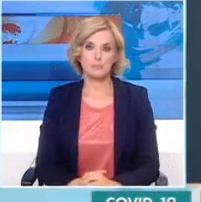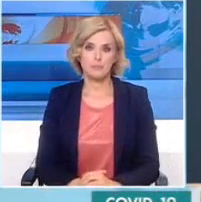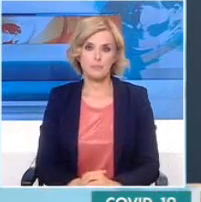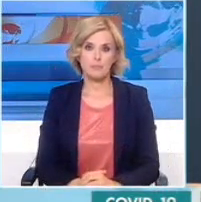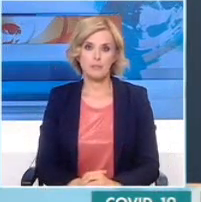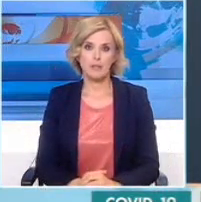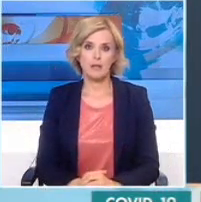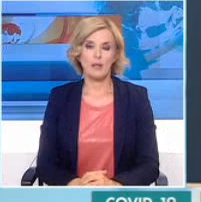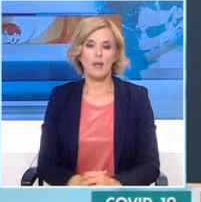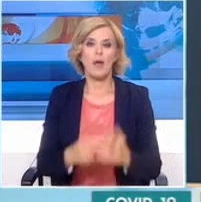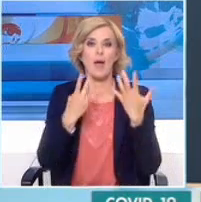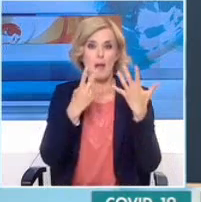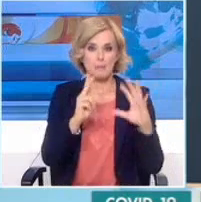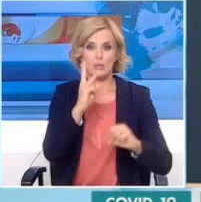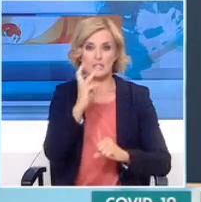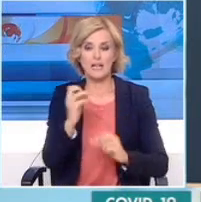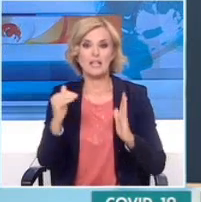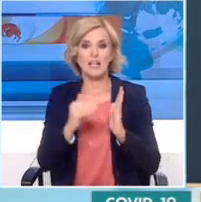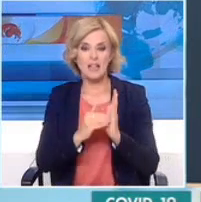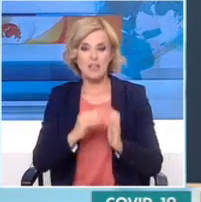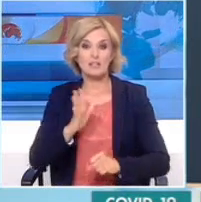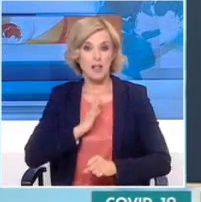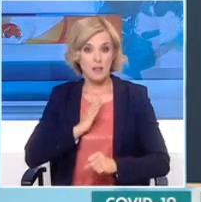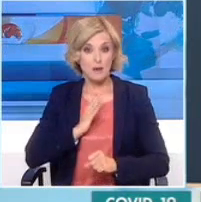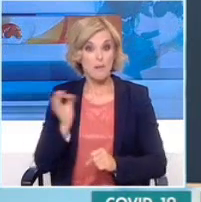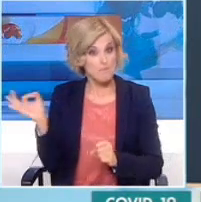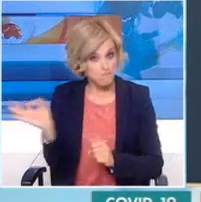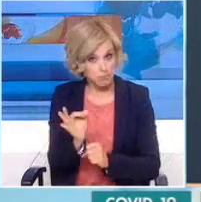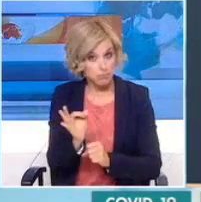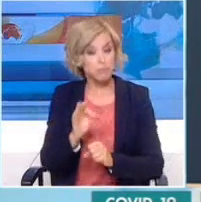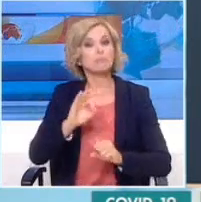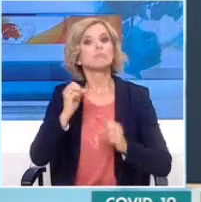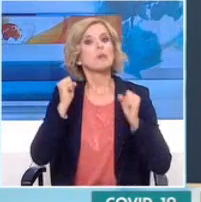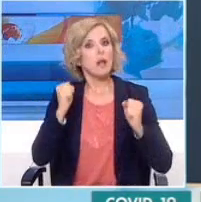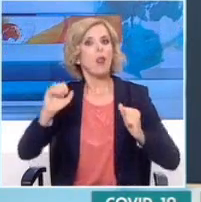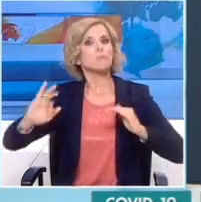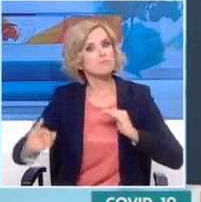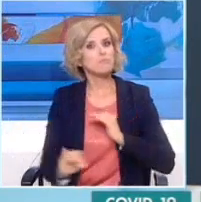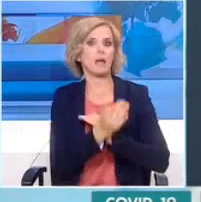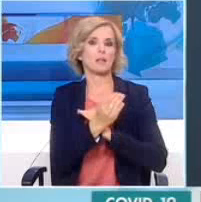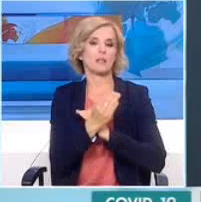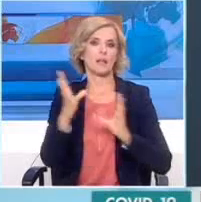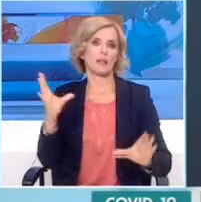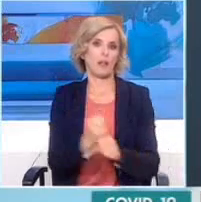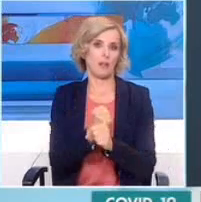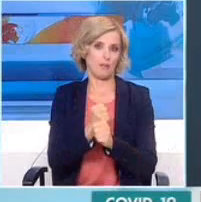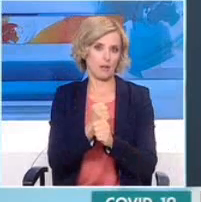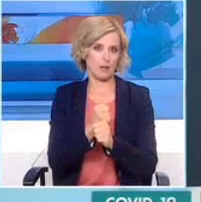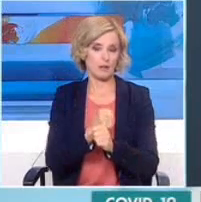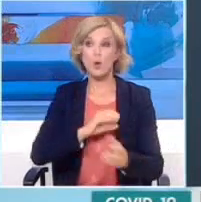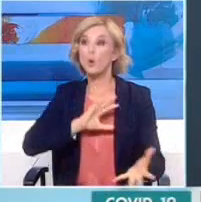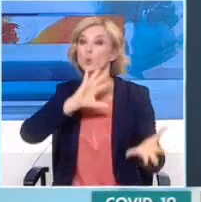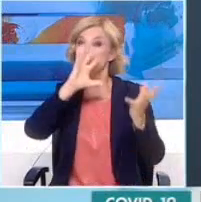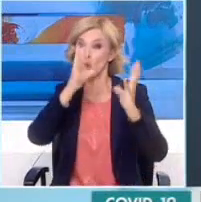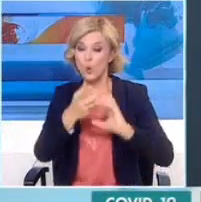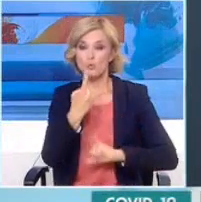με περισσότερους από 730.000 συνανθρώπους μας που ενώ μολύνθηκαν από τον ιό ανέρωσαν και έγιναν καλά. Έχουν καταγραφεί παγκοσμίως